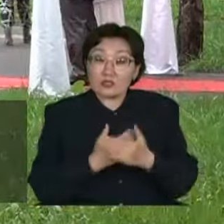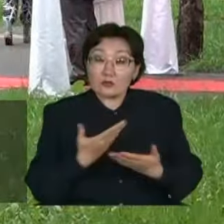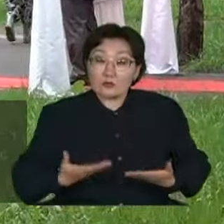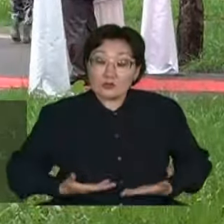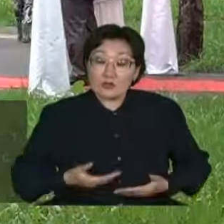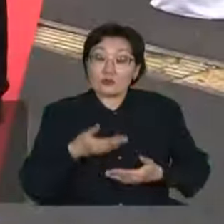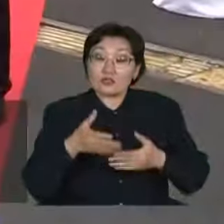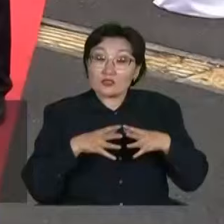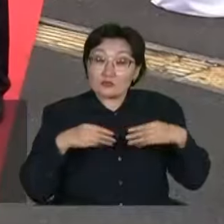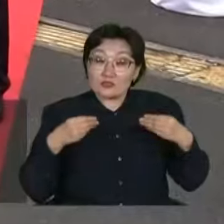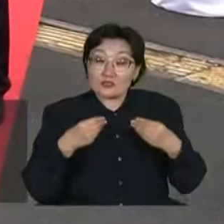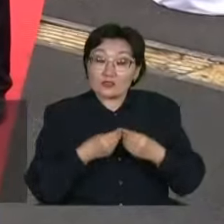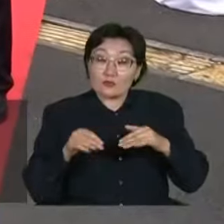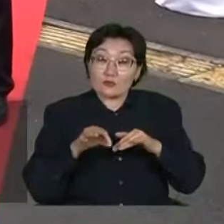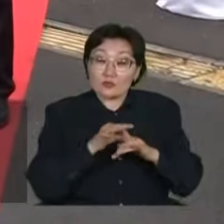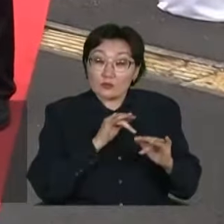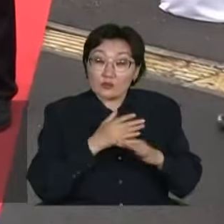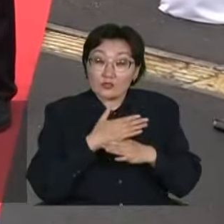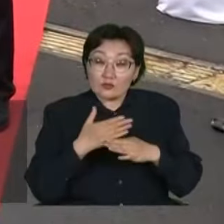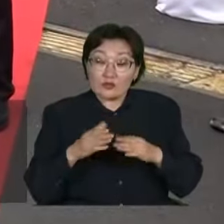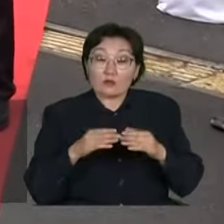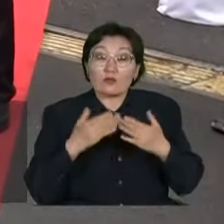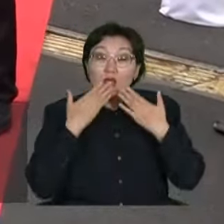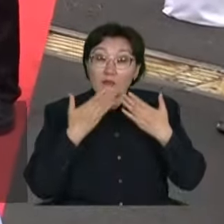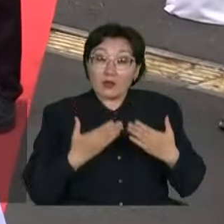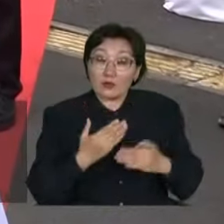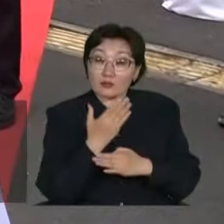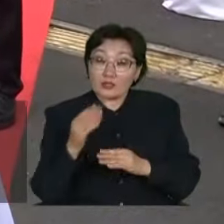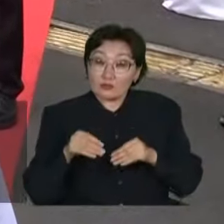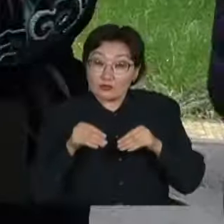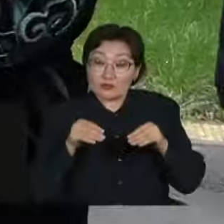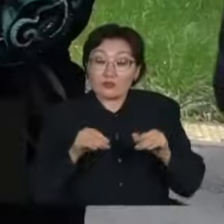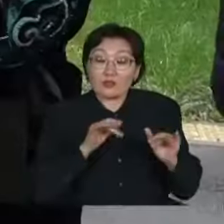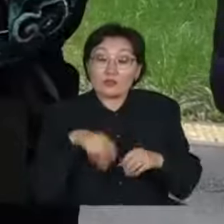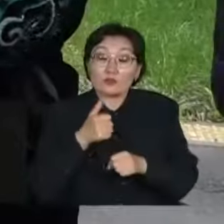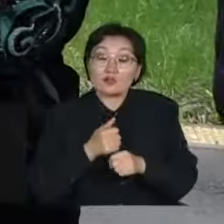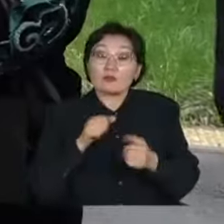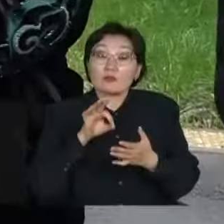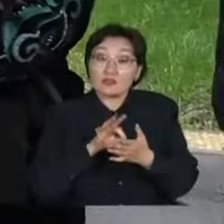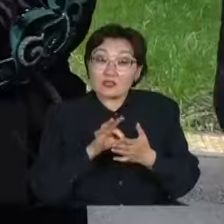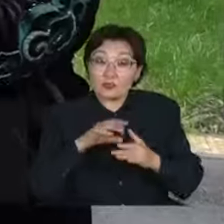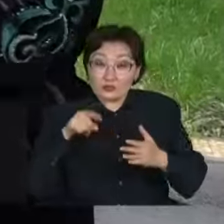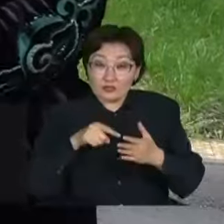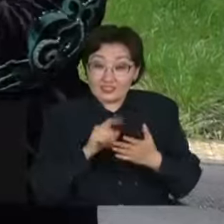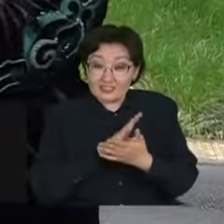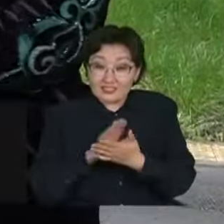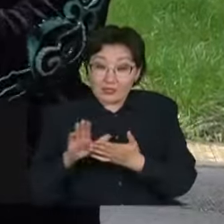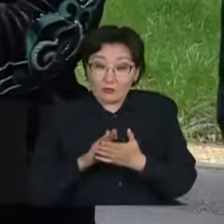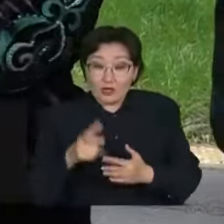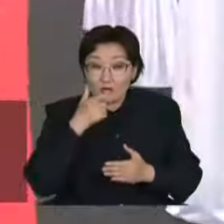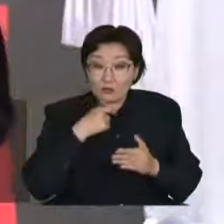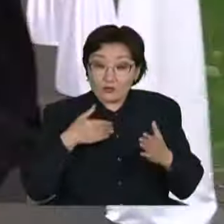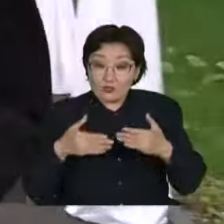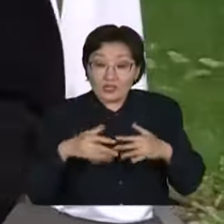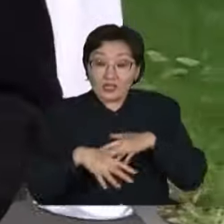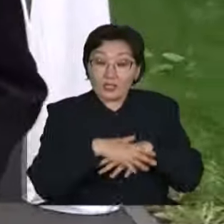басқан жұптар неке қию рәсімін өткізіп, махаббат көшетін отырғызды. Науқанның негізгі мақсаты да сол. Қаламыздың тазалығына ұқыпты қарап,